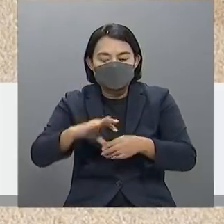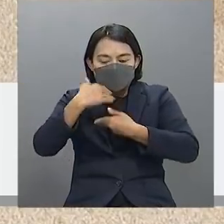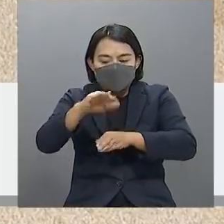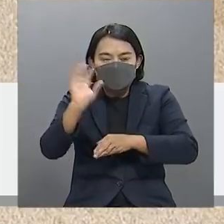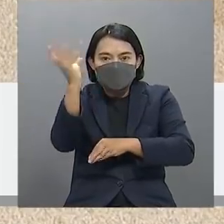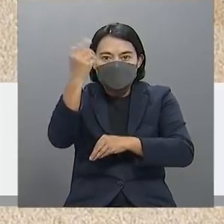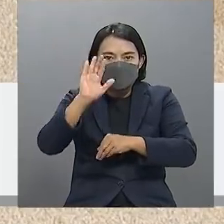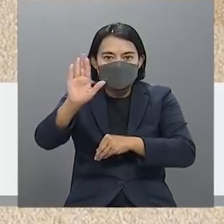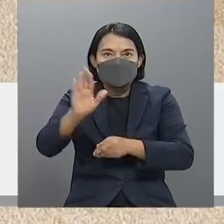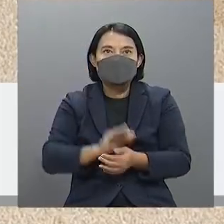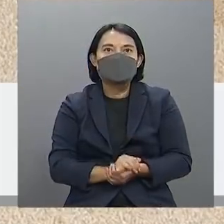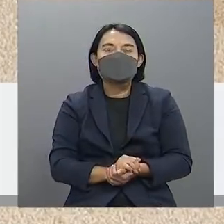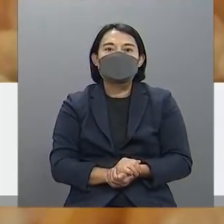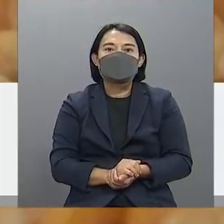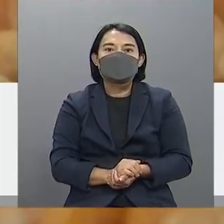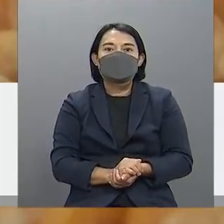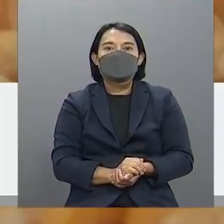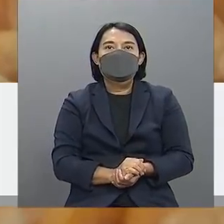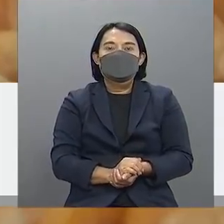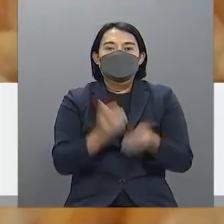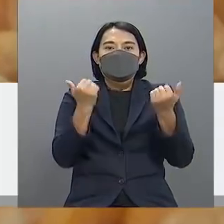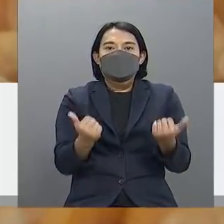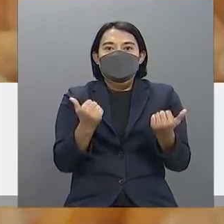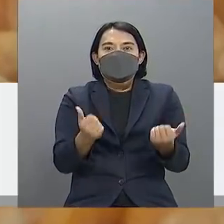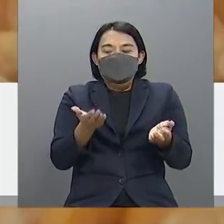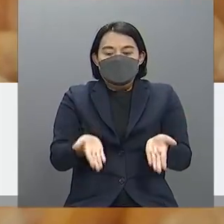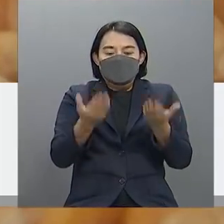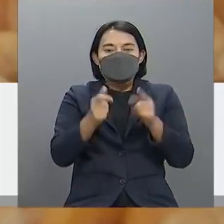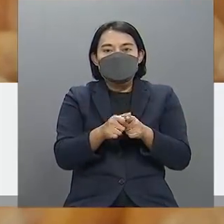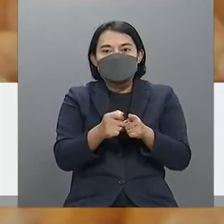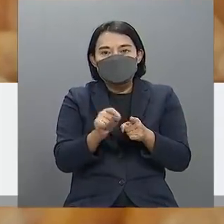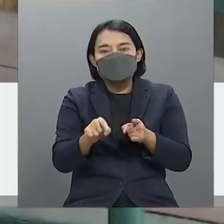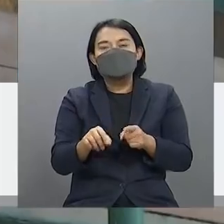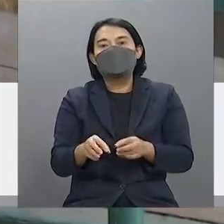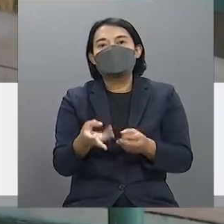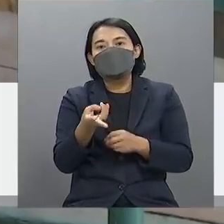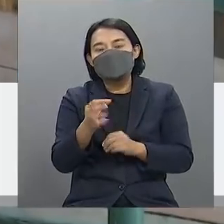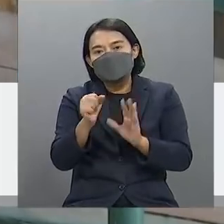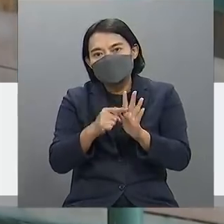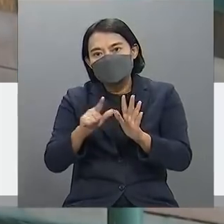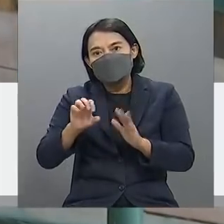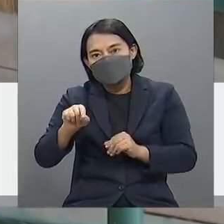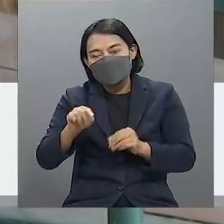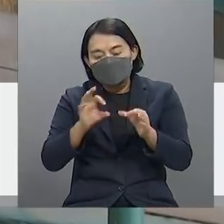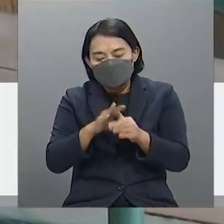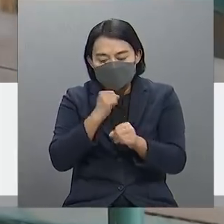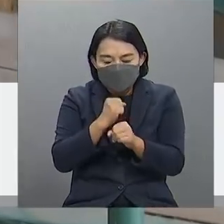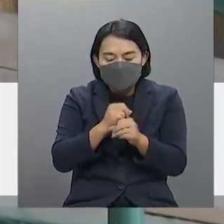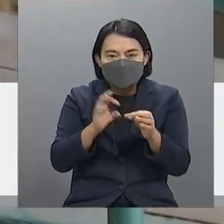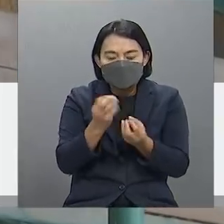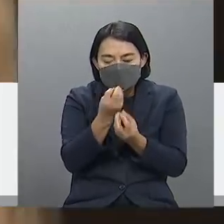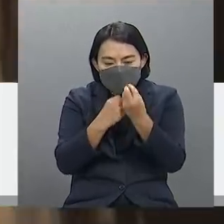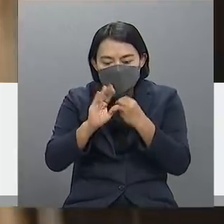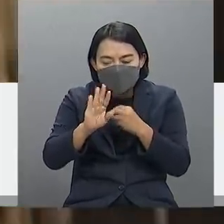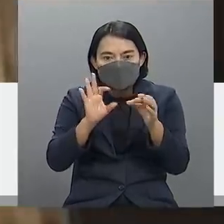คาปรับตัวขึ้นมากตอนนี้ทั้งข้าวโพดข้าวสาลีเป็นวัตถุดิบอาหารในการผลิตอาหารสัตว์สุดท้ายมันก็